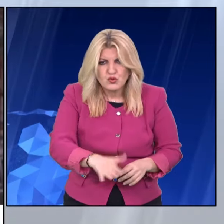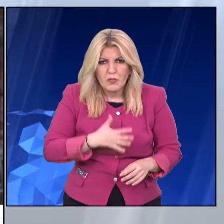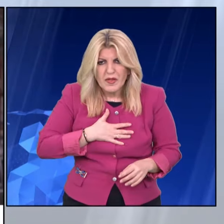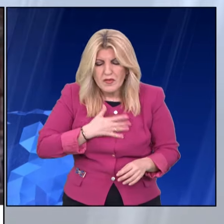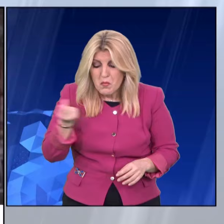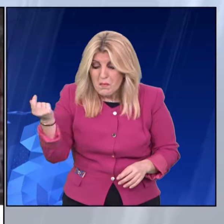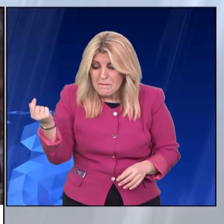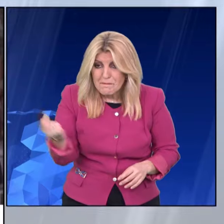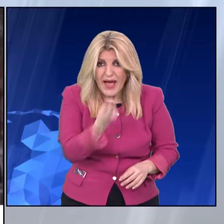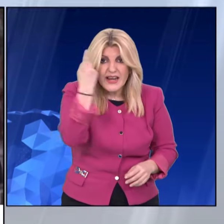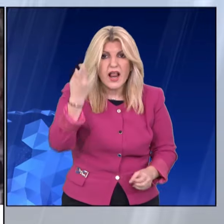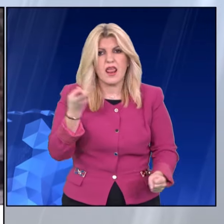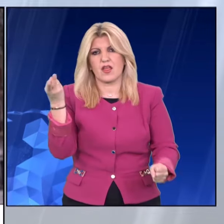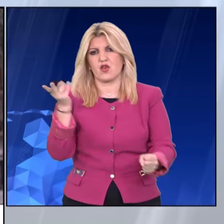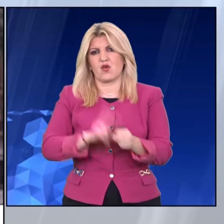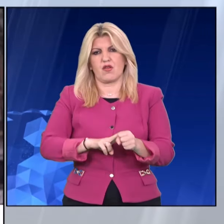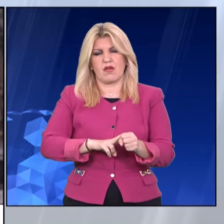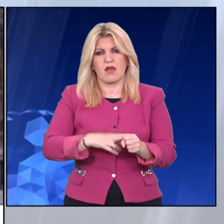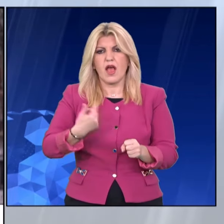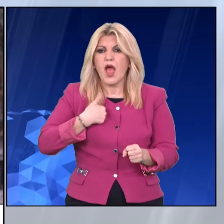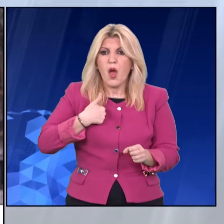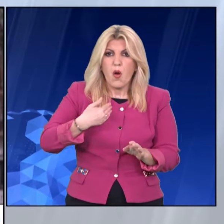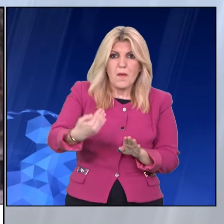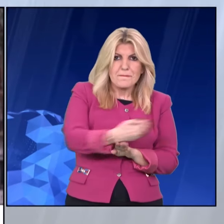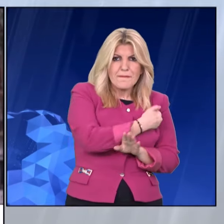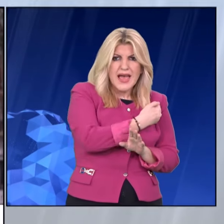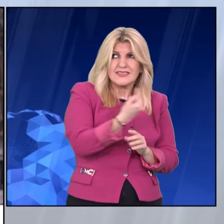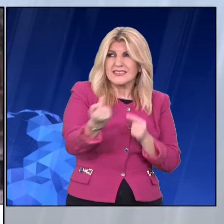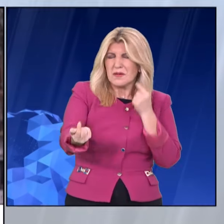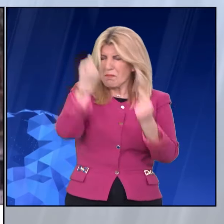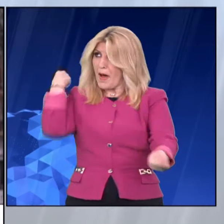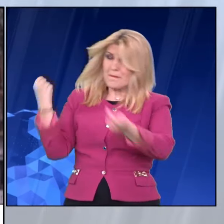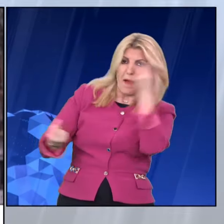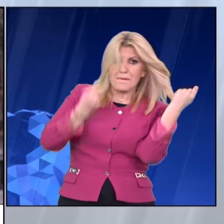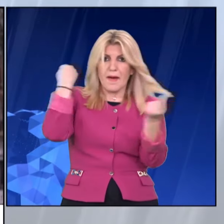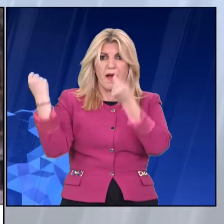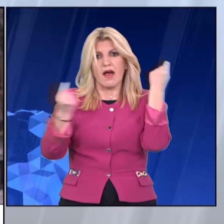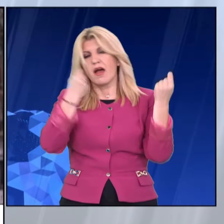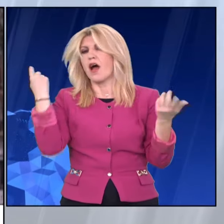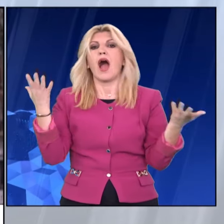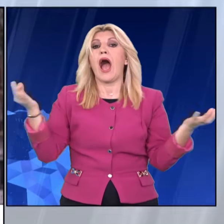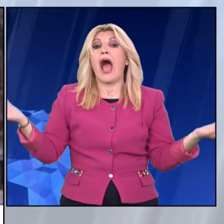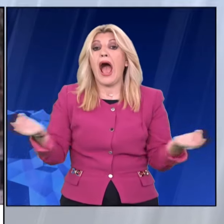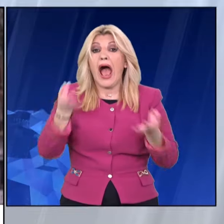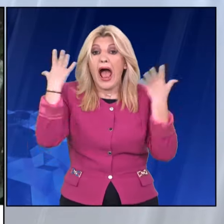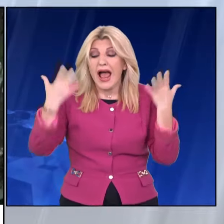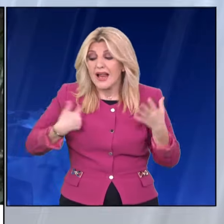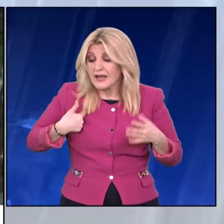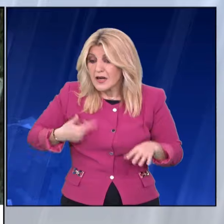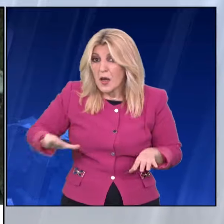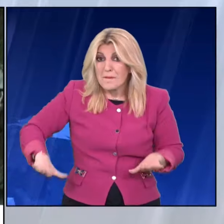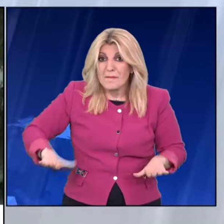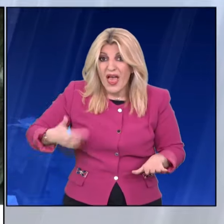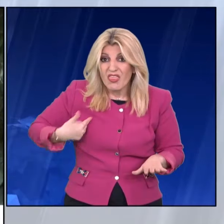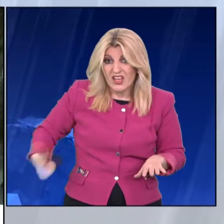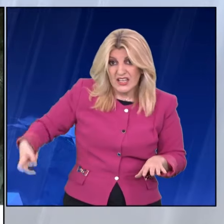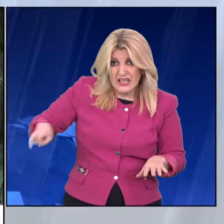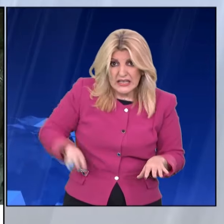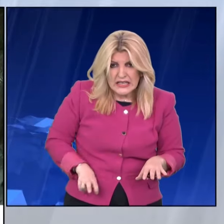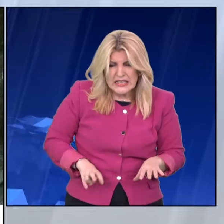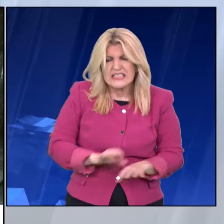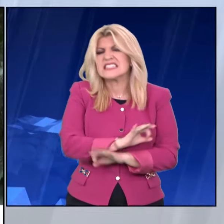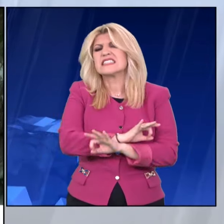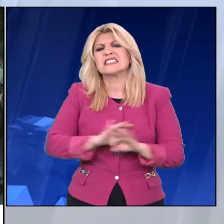μέσα και με χτύπησαν σκάγια. Αν το παιδί μου ήταν μαζί του για να μπει στο αμάξι, θα το χτυπούσαν σίγουρα. Καταλαβαίνω ότι είναι